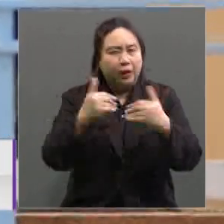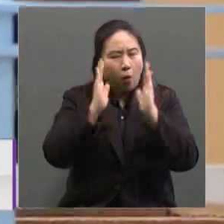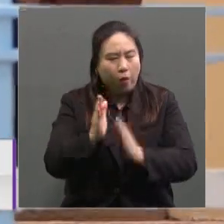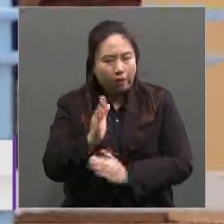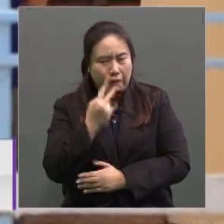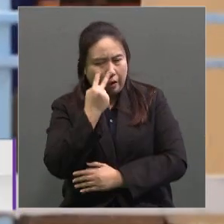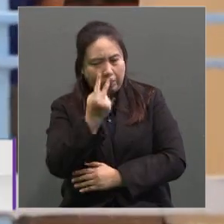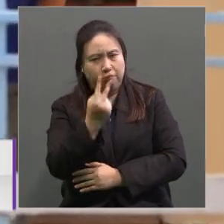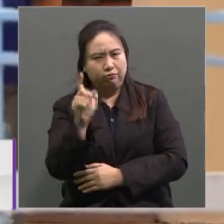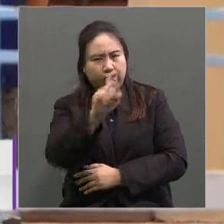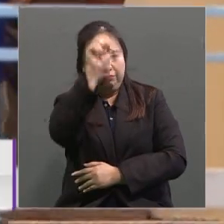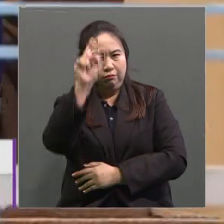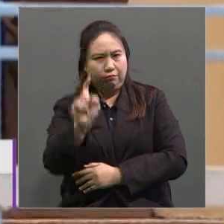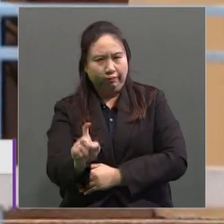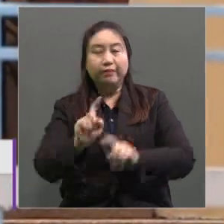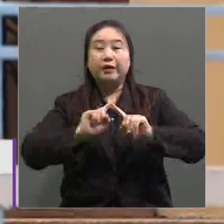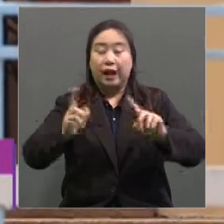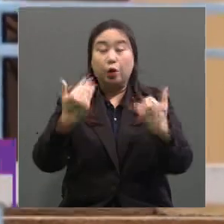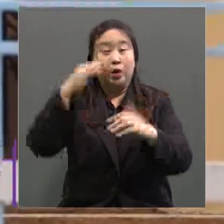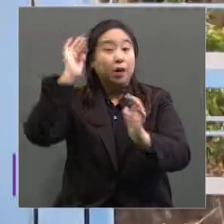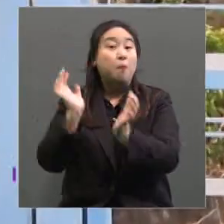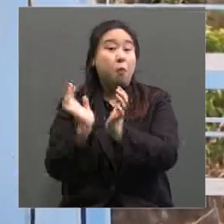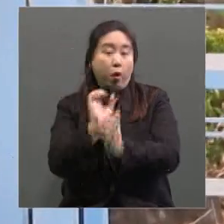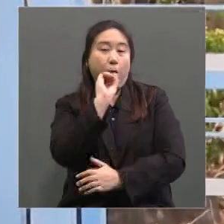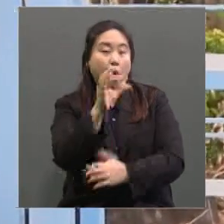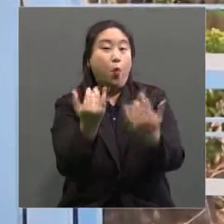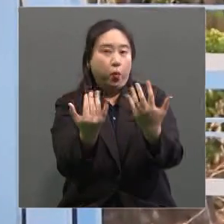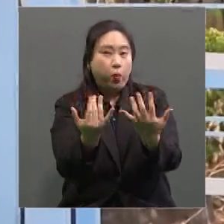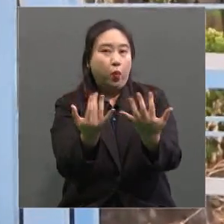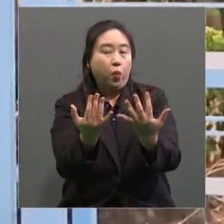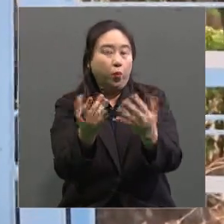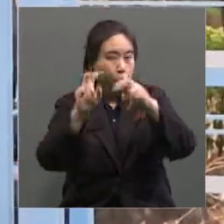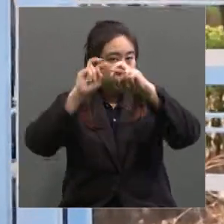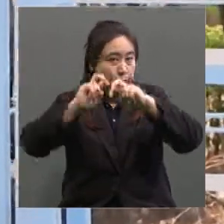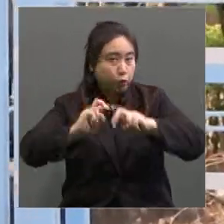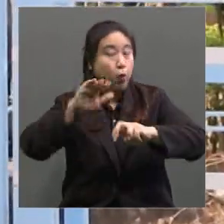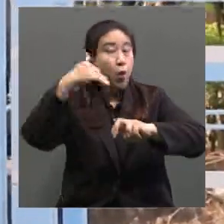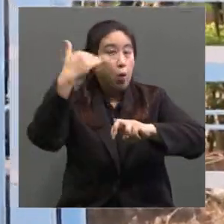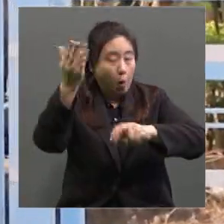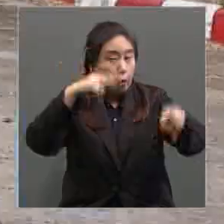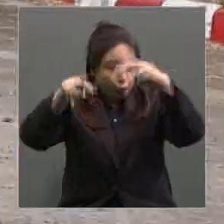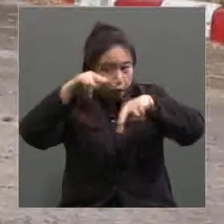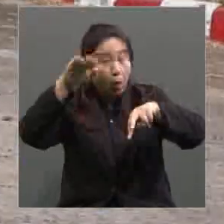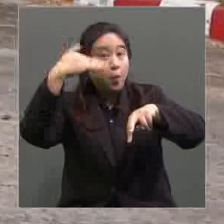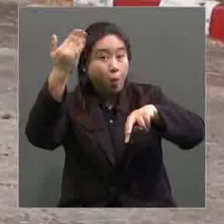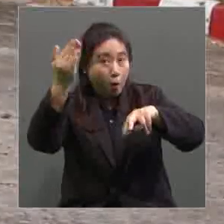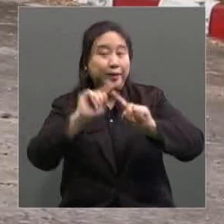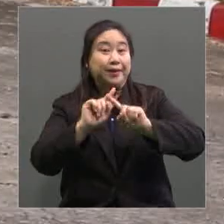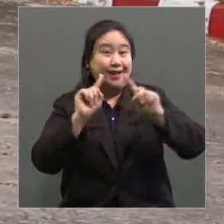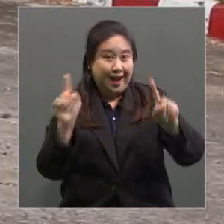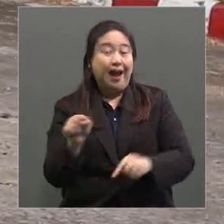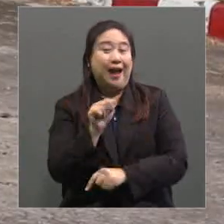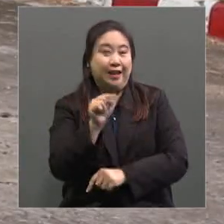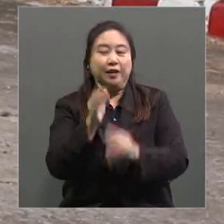ำถามหรืออะไรก็แล้วแต่เพียงแต่ว่าในมุมของเจ้าหน้าที่เองก็บอกว่าเดี๋ยวจะต้องรอการสืบสวนแล้วก็ตรวจสอบต่อไปแต่ว่าอันนี้เนี่ยเป็นช่วง